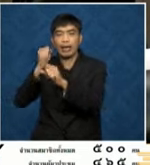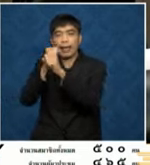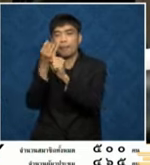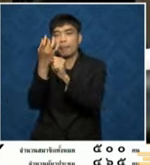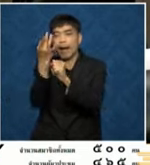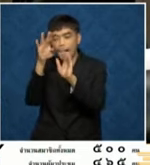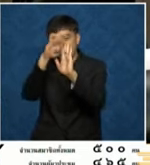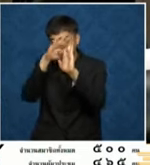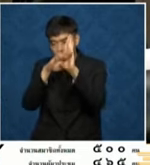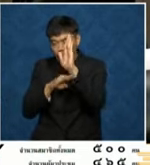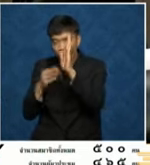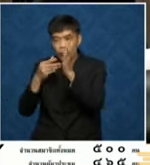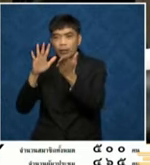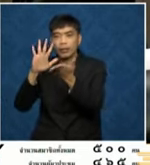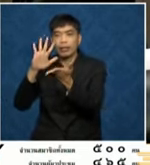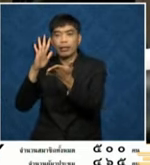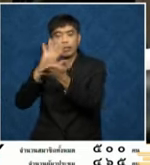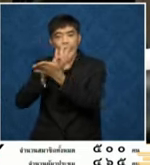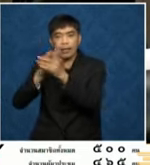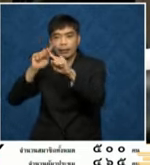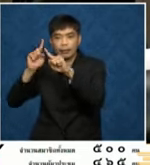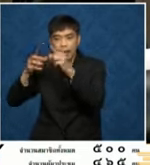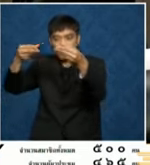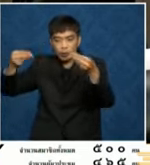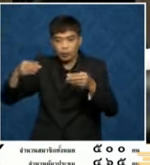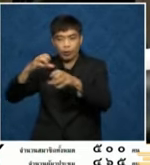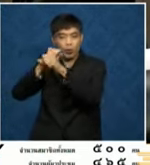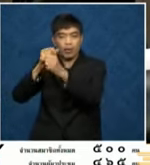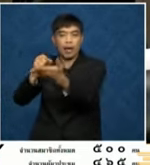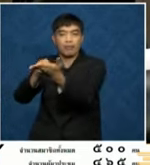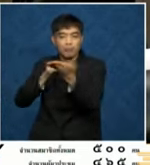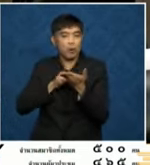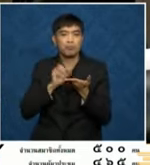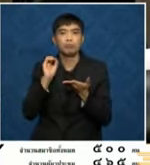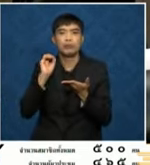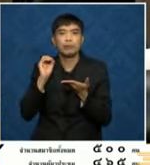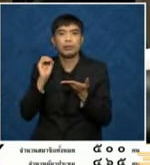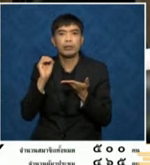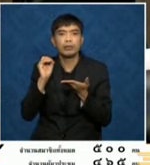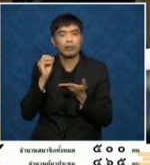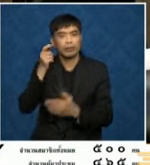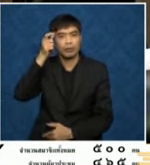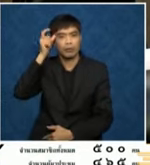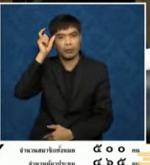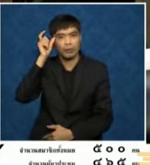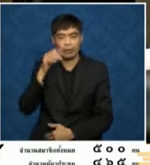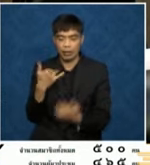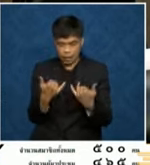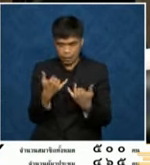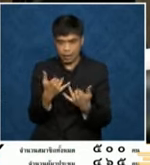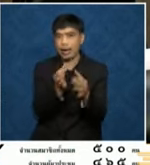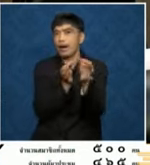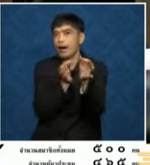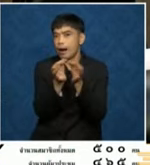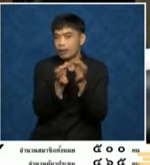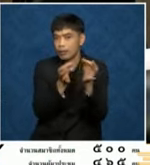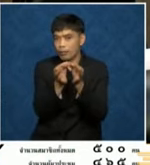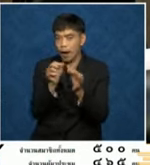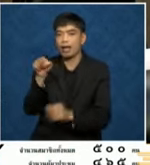การห้องใหญ่ก็ไม่คิดจะตัดเพิ่มเลยหรือยังไงนะครับวันนี้ผมจะมาพูดถึงแผนงานยุทธศาสตร์รักษาความสงบภายในประเทศของกร